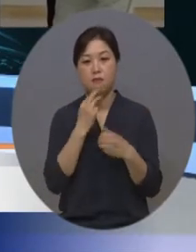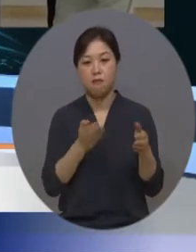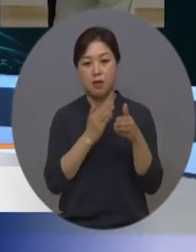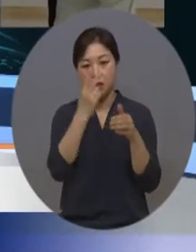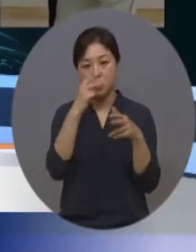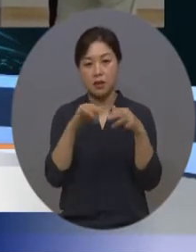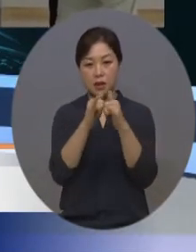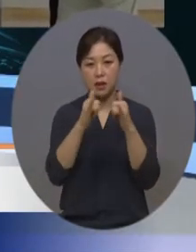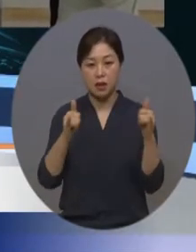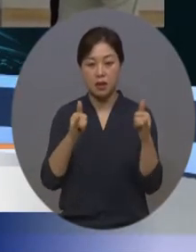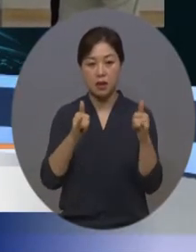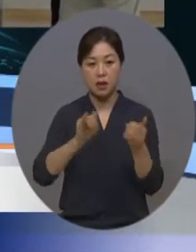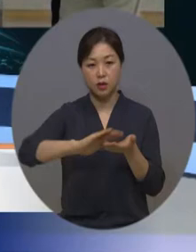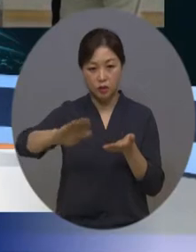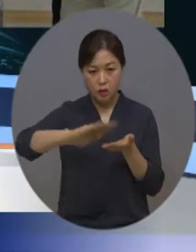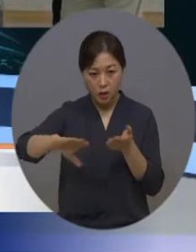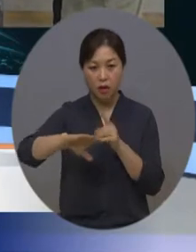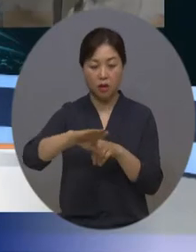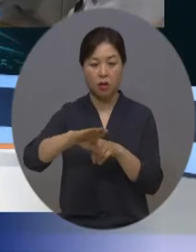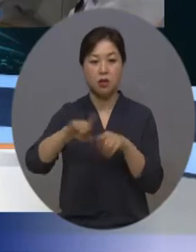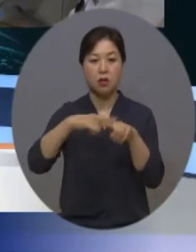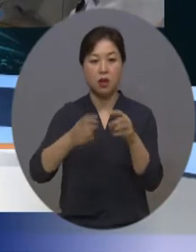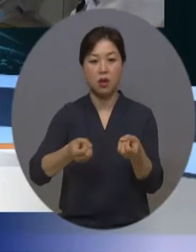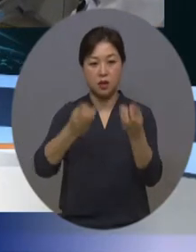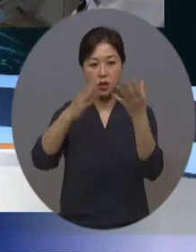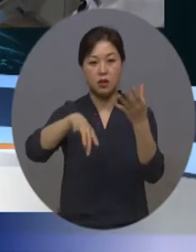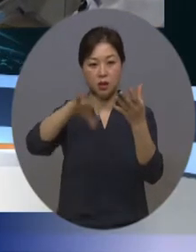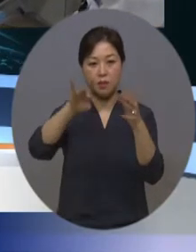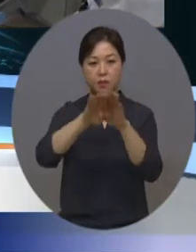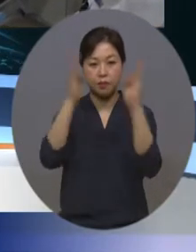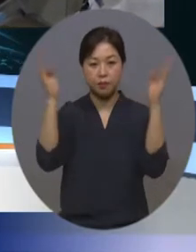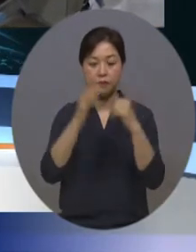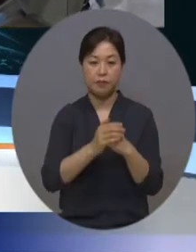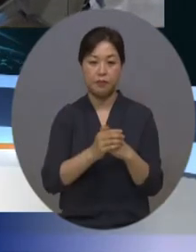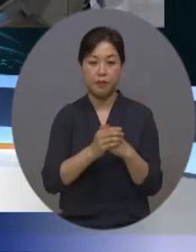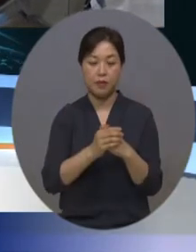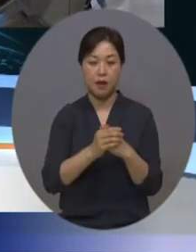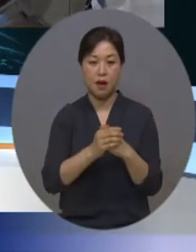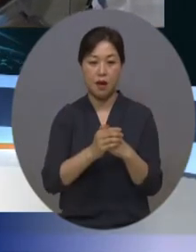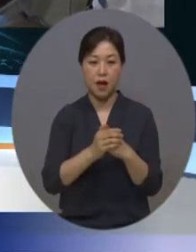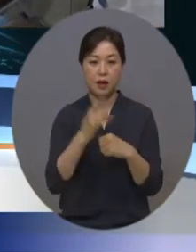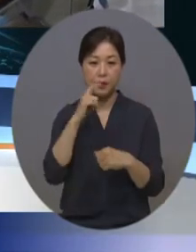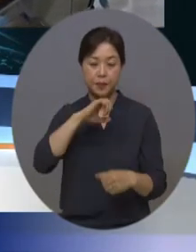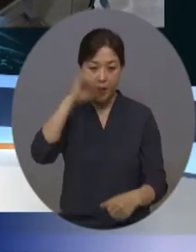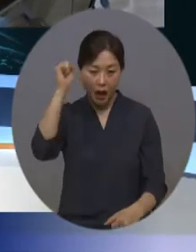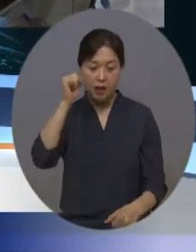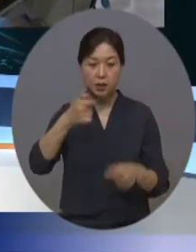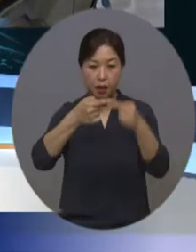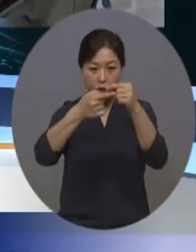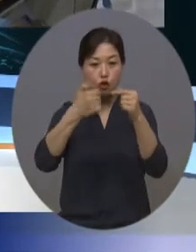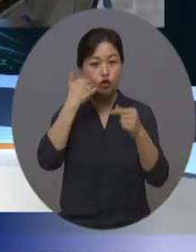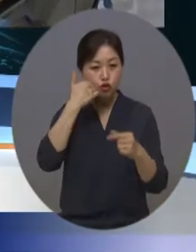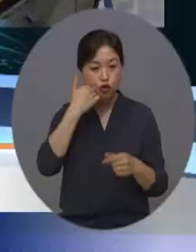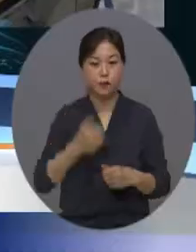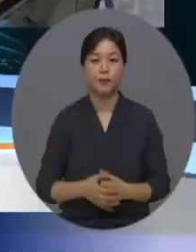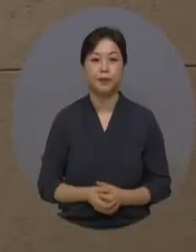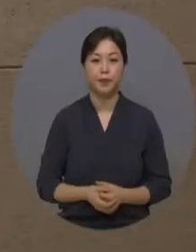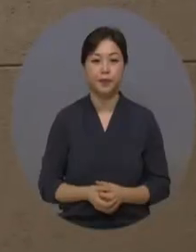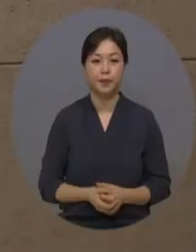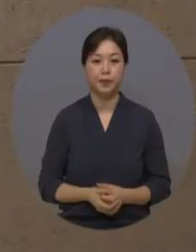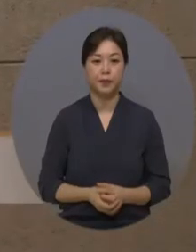대회 가 처음으로 열렸습니다 첫 메달의 주인공은 누가 차지 했을까요 정우성 기자가 전합니다